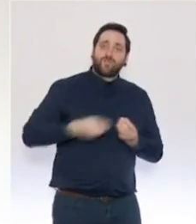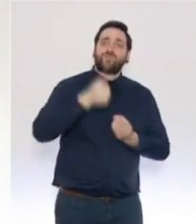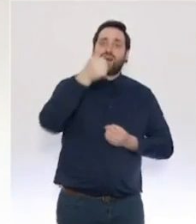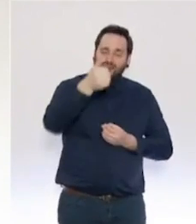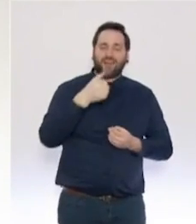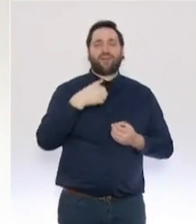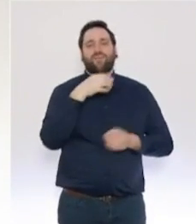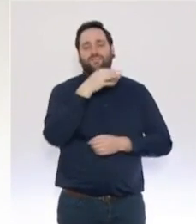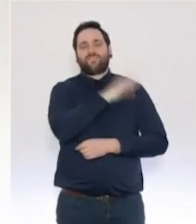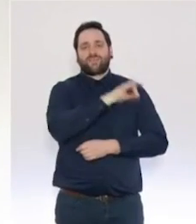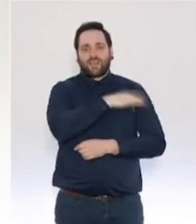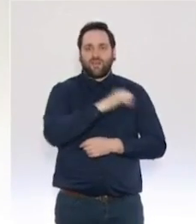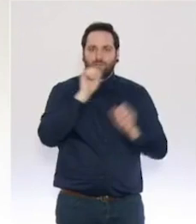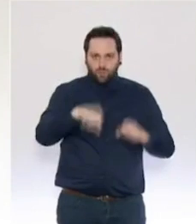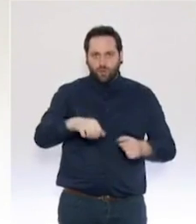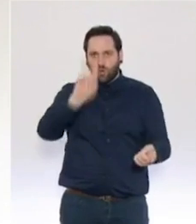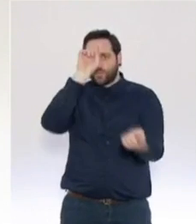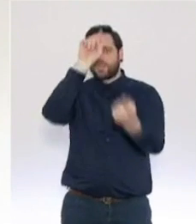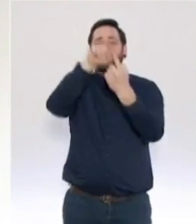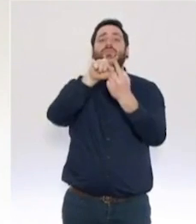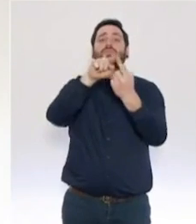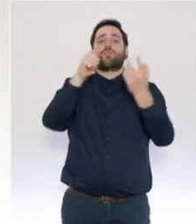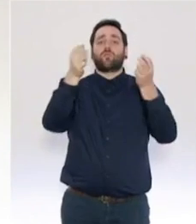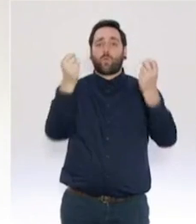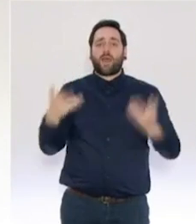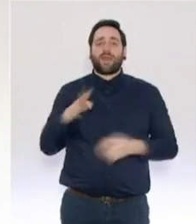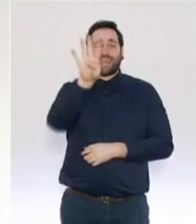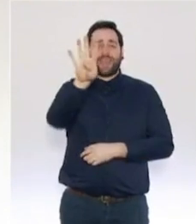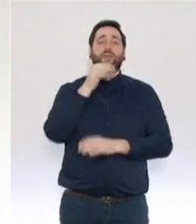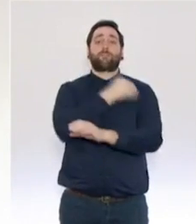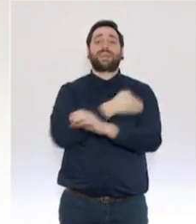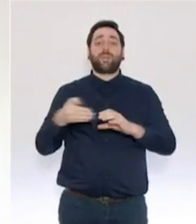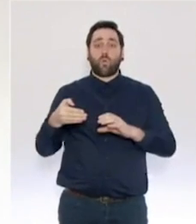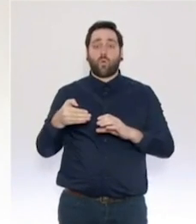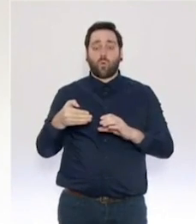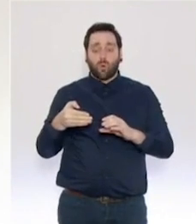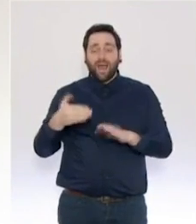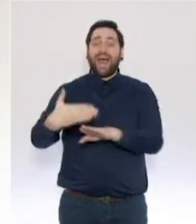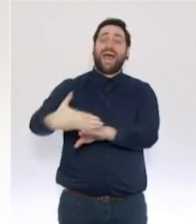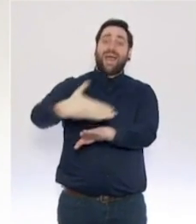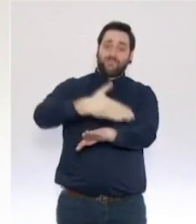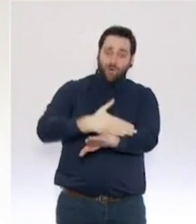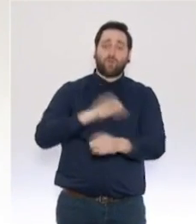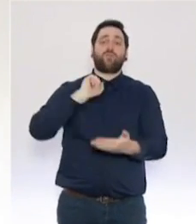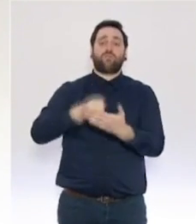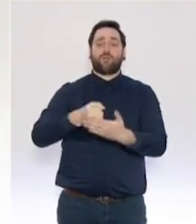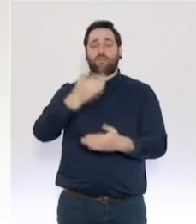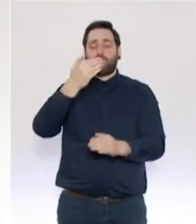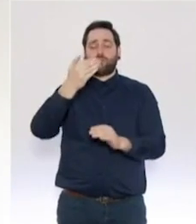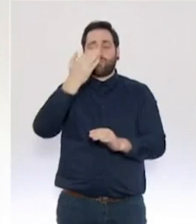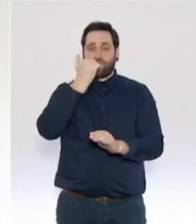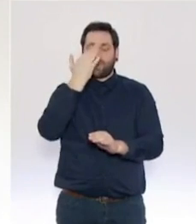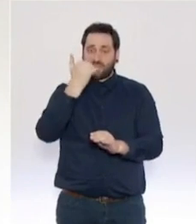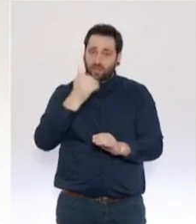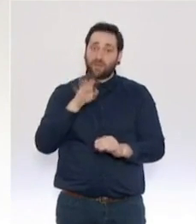reçu leur première injection d'ici la fin du mois de février conformément à l'avis de la haute autorité